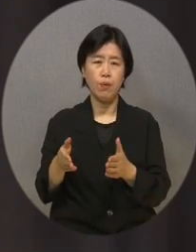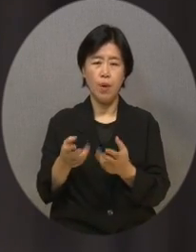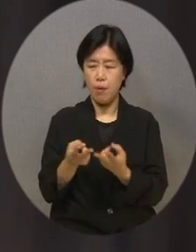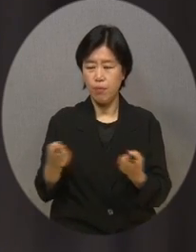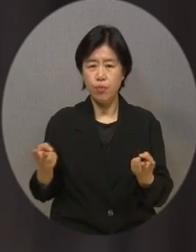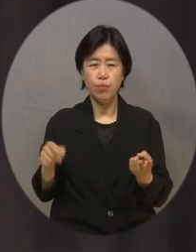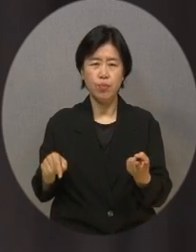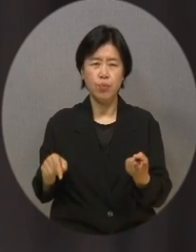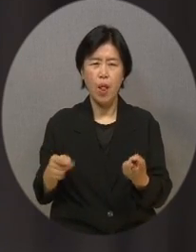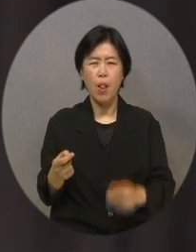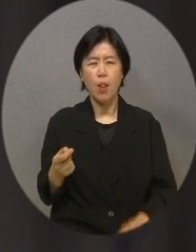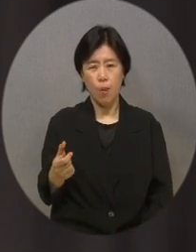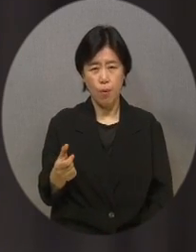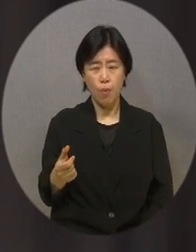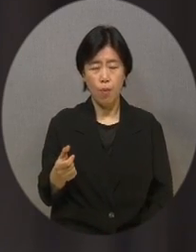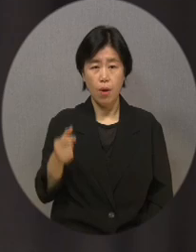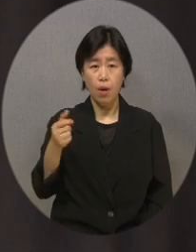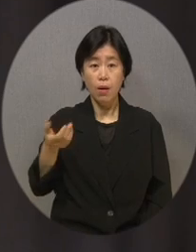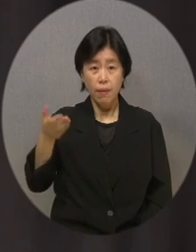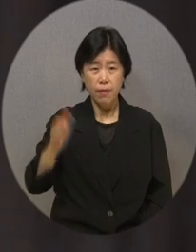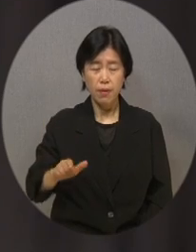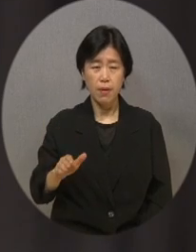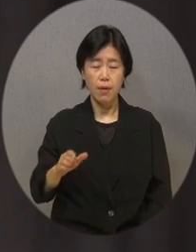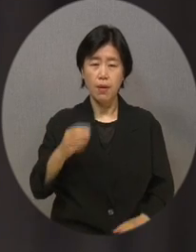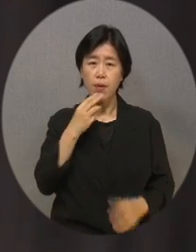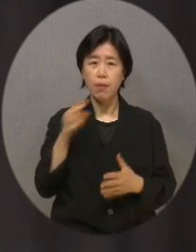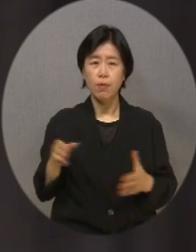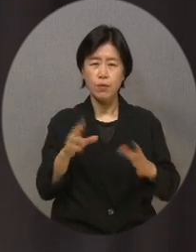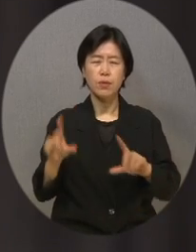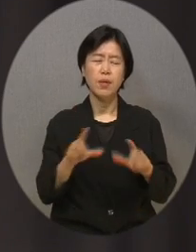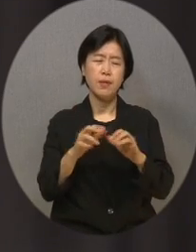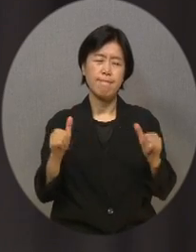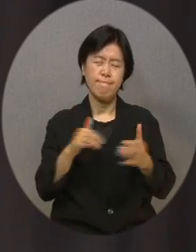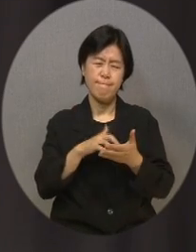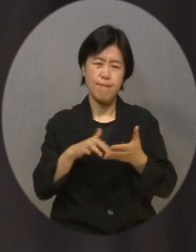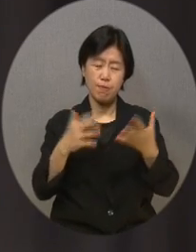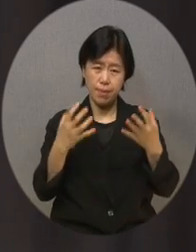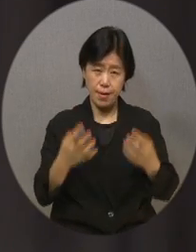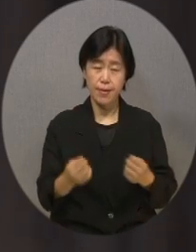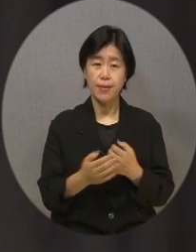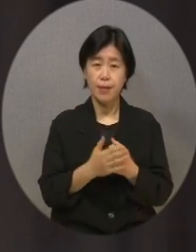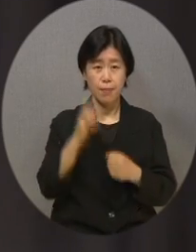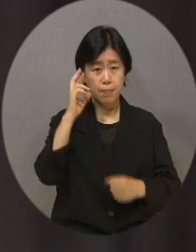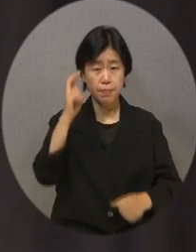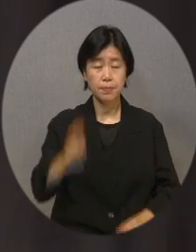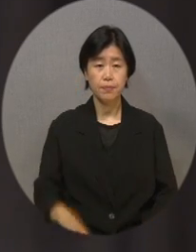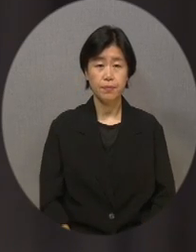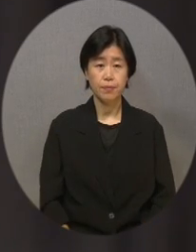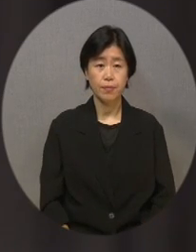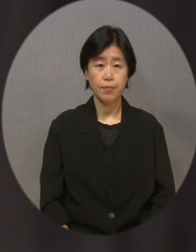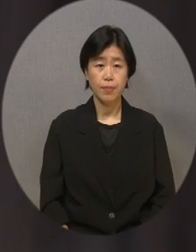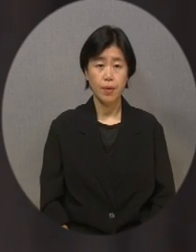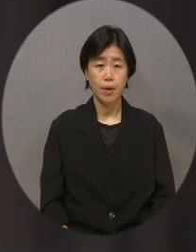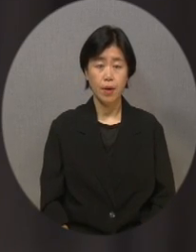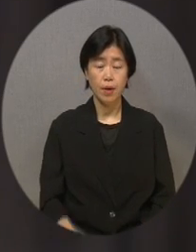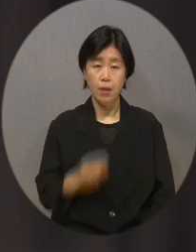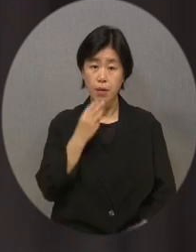그만큼 인구가 많다는 반증이기도 하거든요. 그런데 북부 지역을 말씀하셨는데